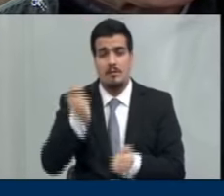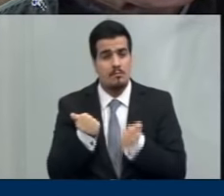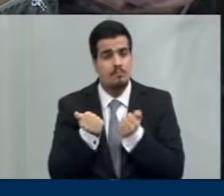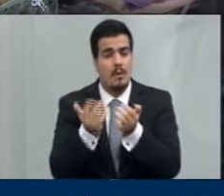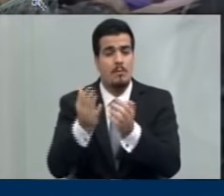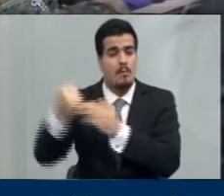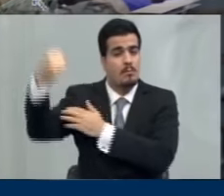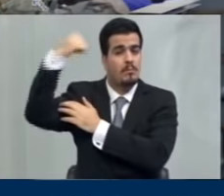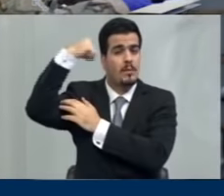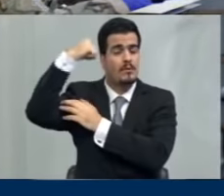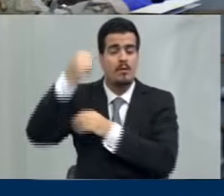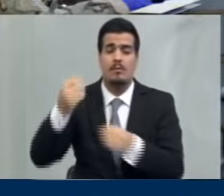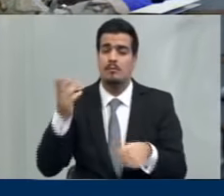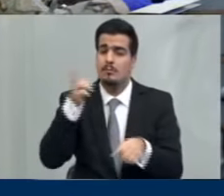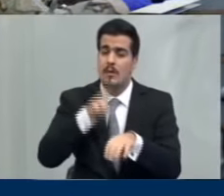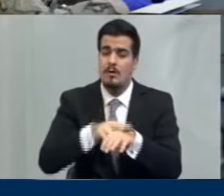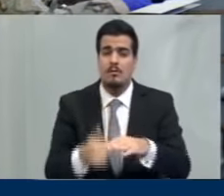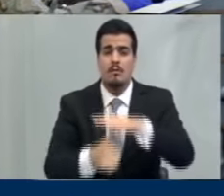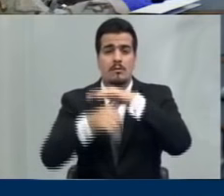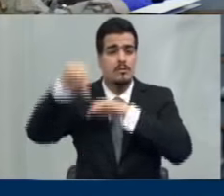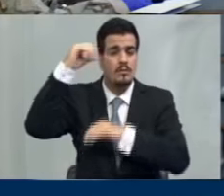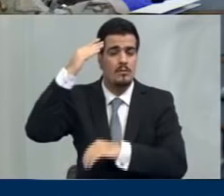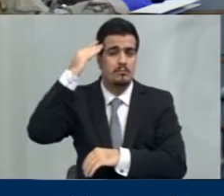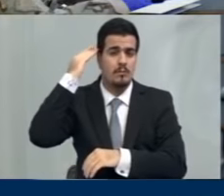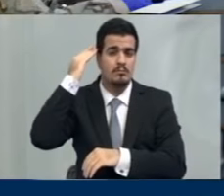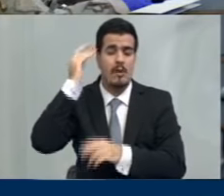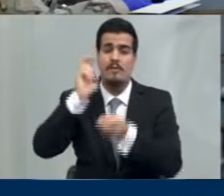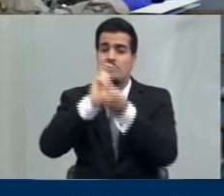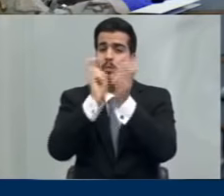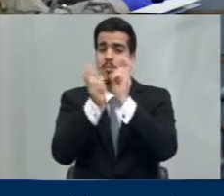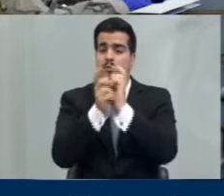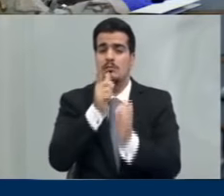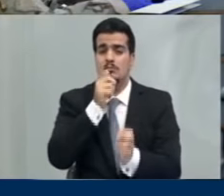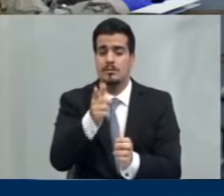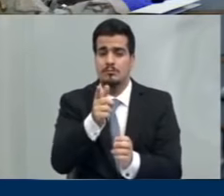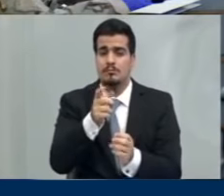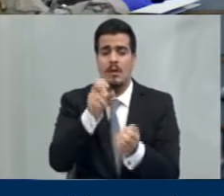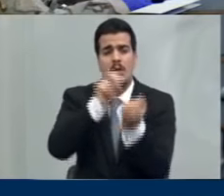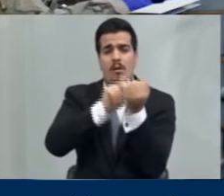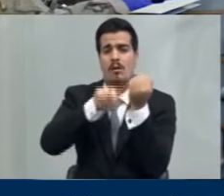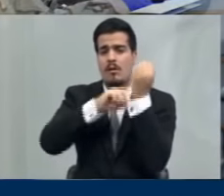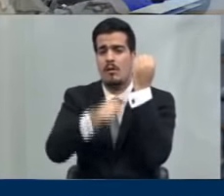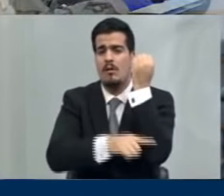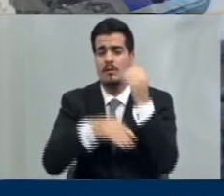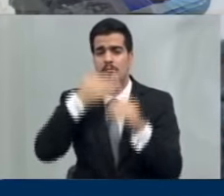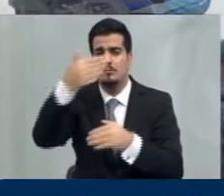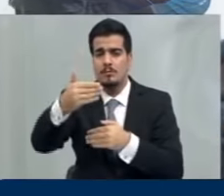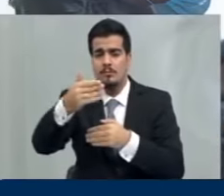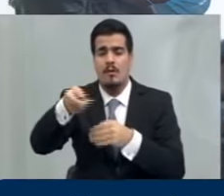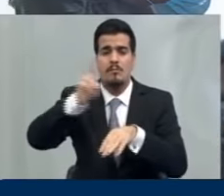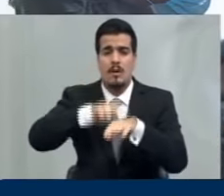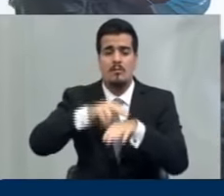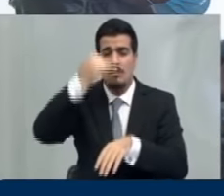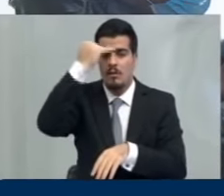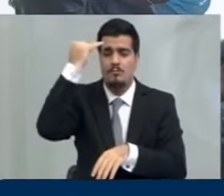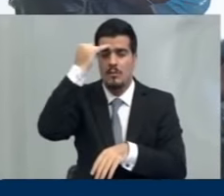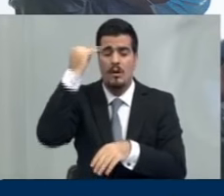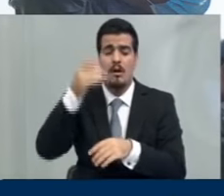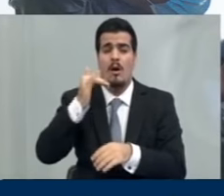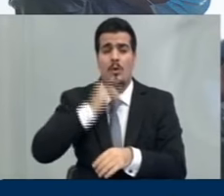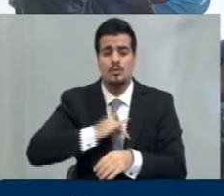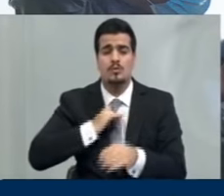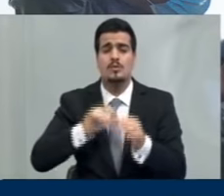وبطولاتها. وقال الكاظمي إن مناطق الفلوجة والخالدية والأنبار التي حاول داعش اختطافها من